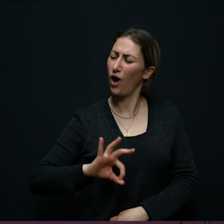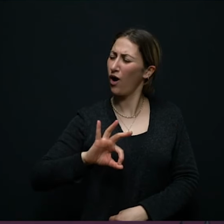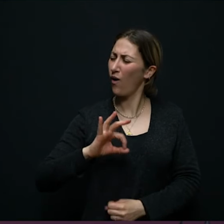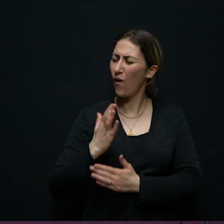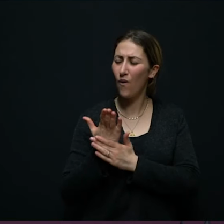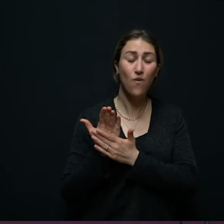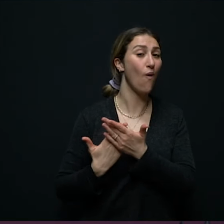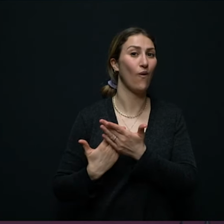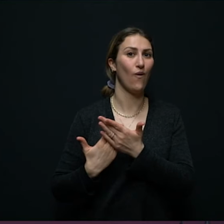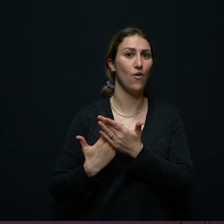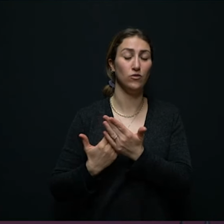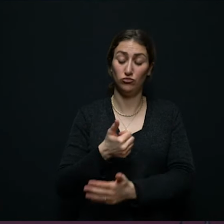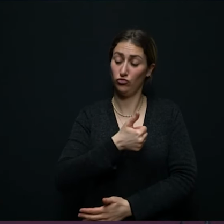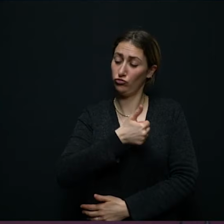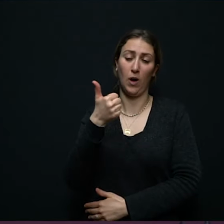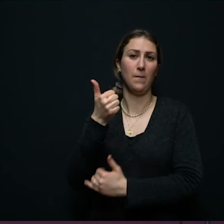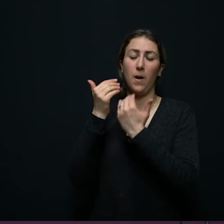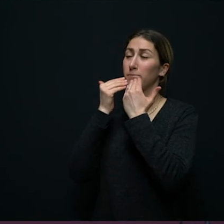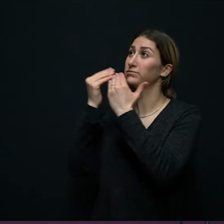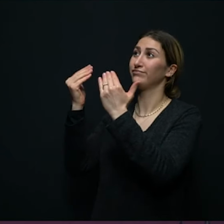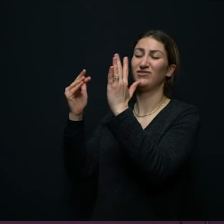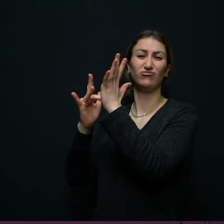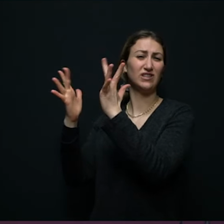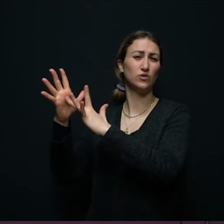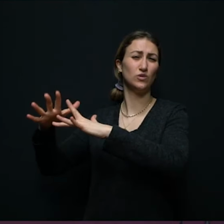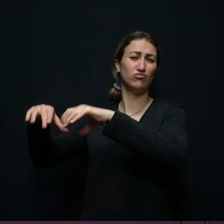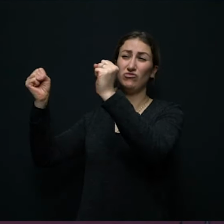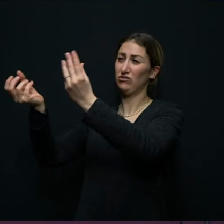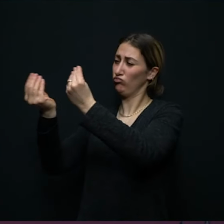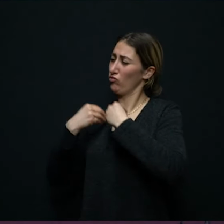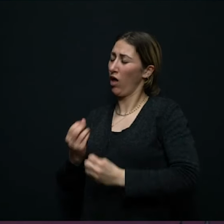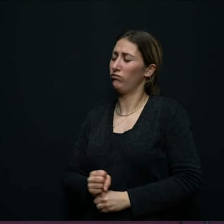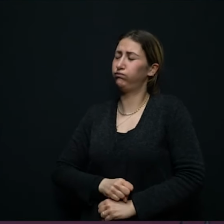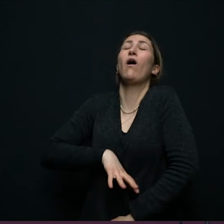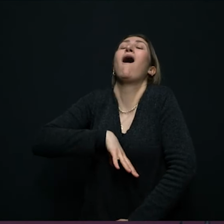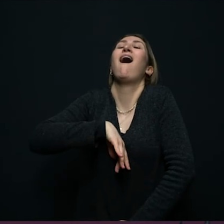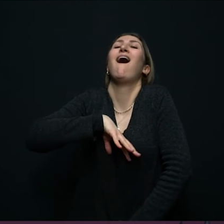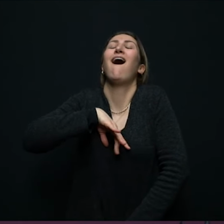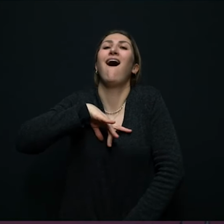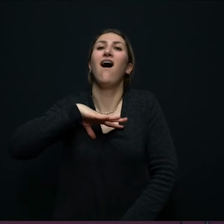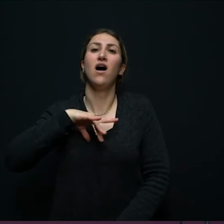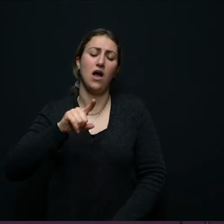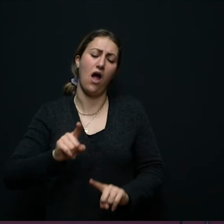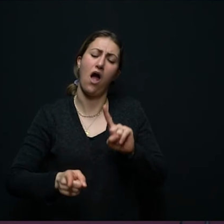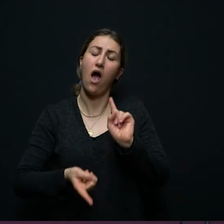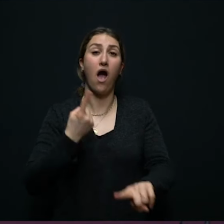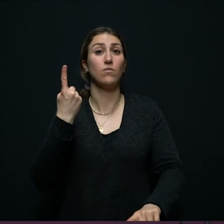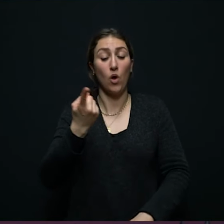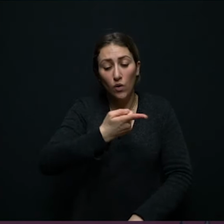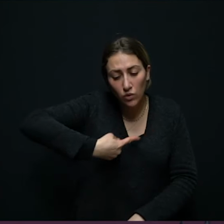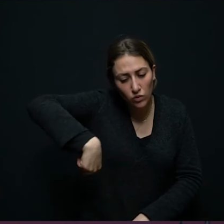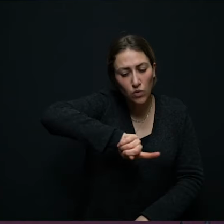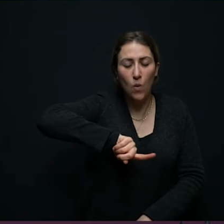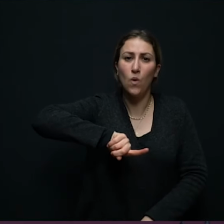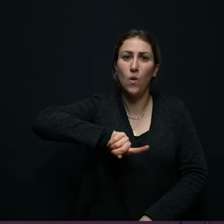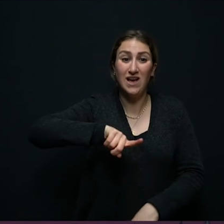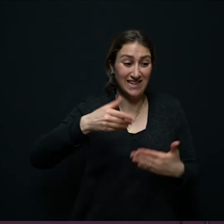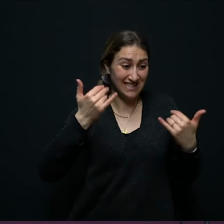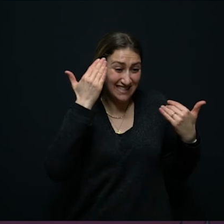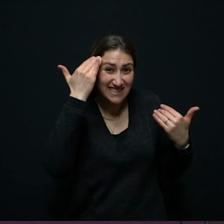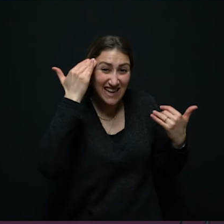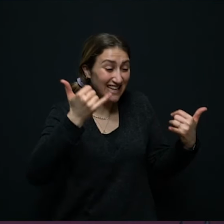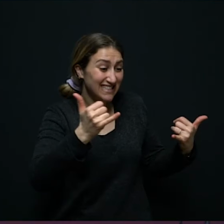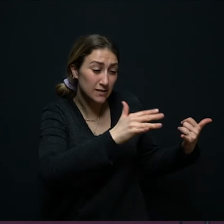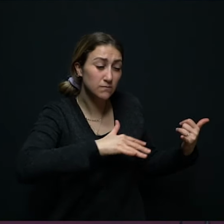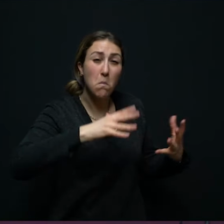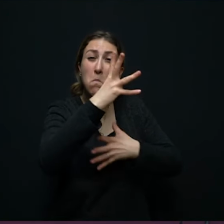matin en christ être pleinement en crise refléter sa lumière glorieuses dans ce monde de ténèbres c'est ce que dieu veut